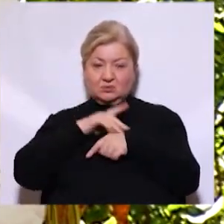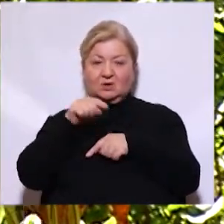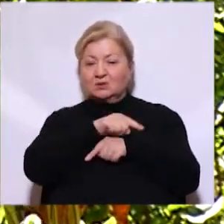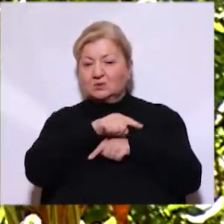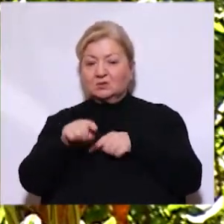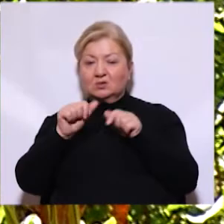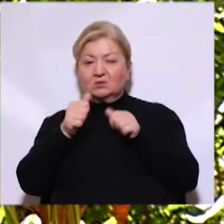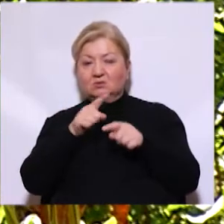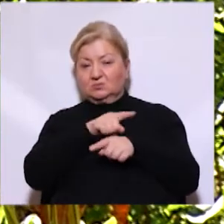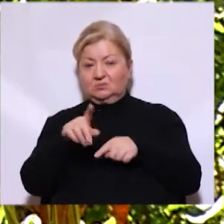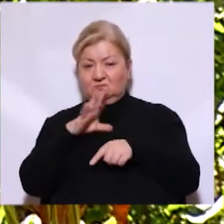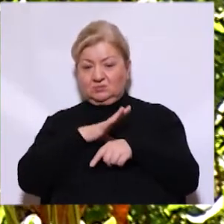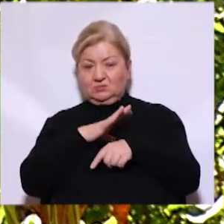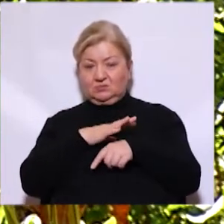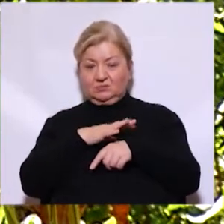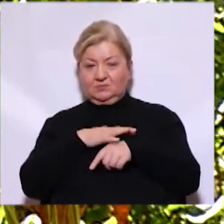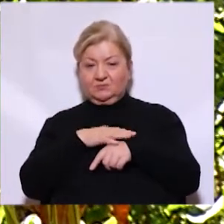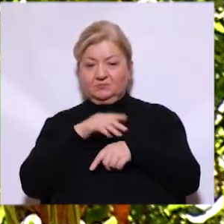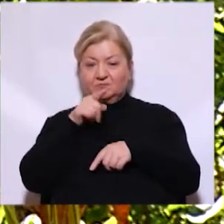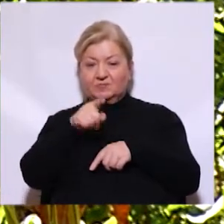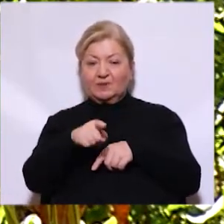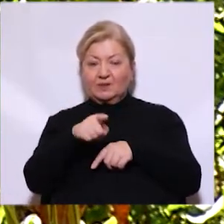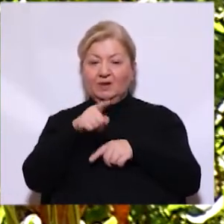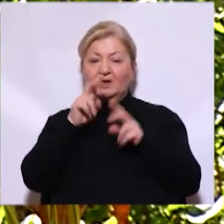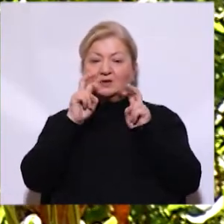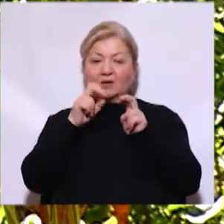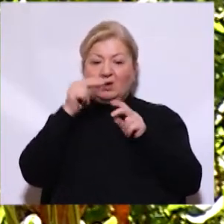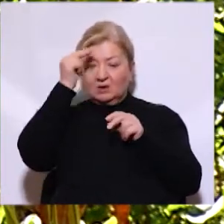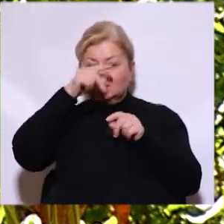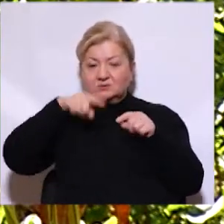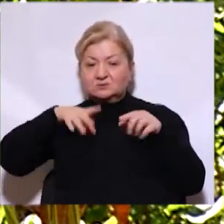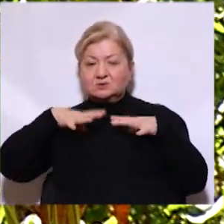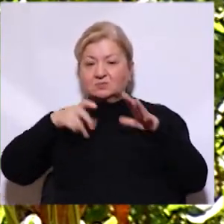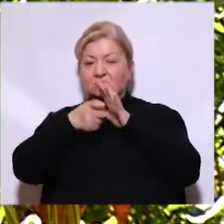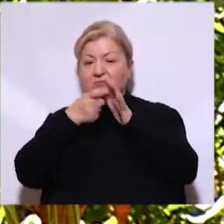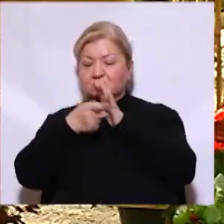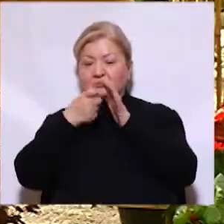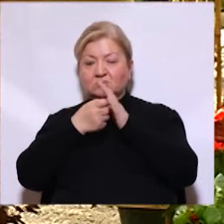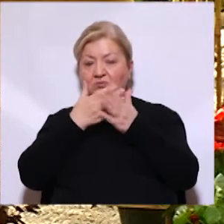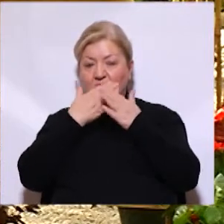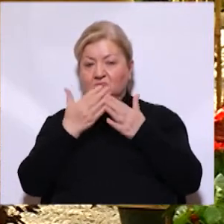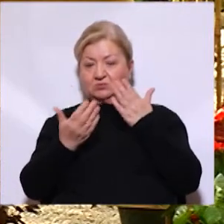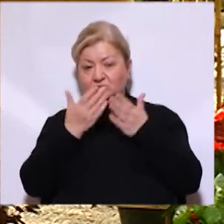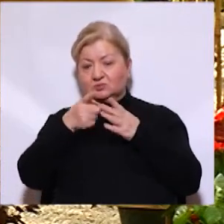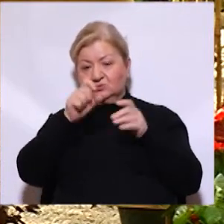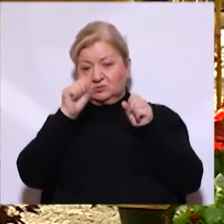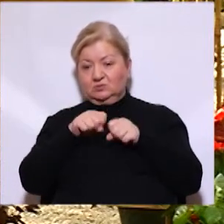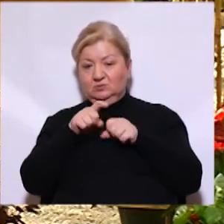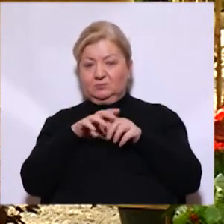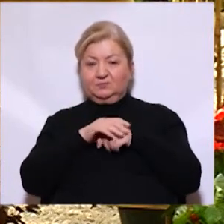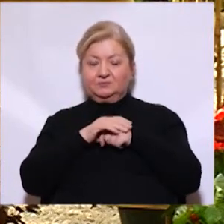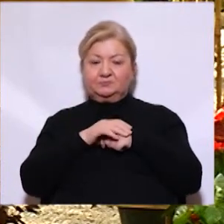გავლენა იქონია ამან მათზე. არ არის ეს თემა საქართველოს შესწავლილი და თქვენ შეიძლება იყოთ პირველები, ვინც ამ წიგნს წაიკითხავს.